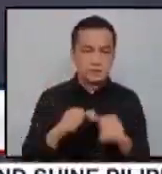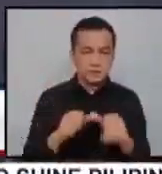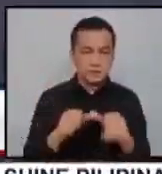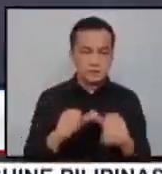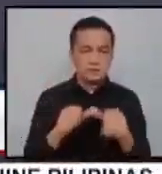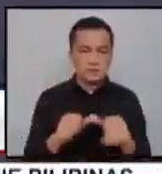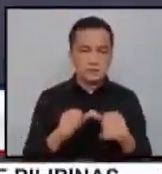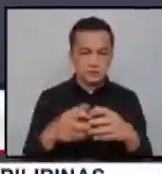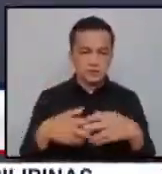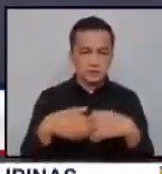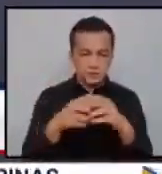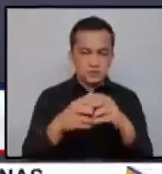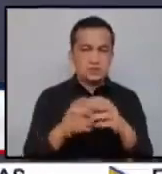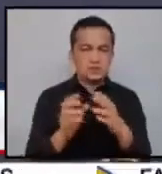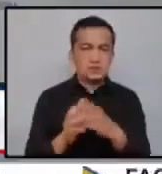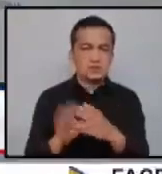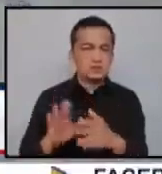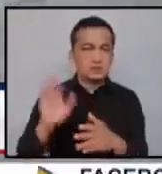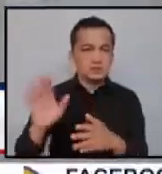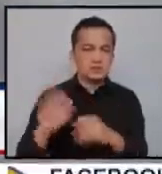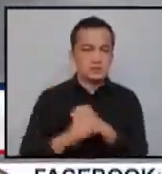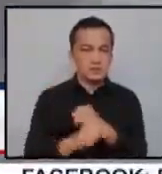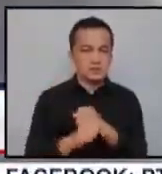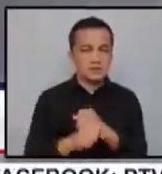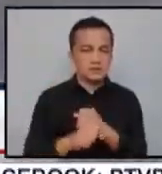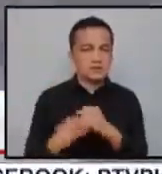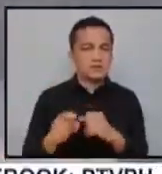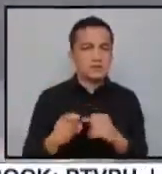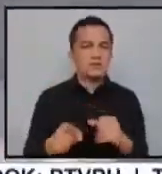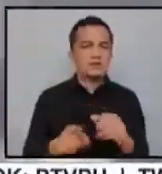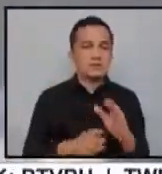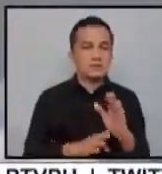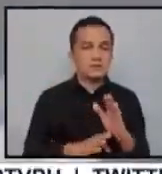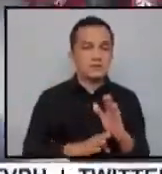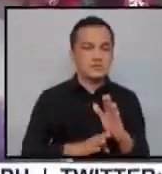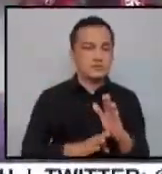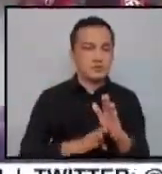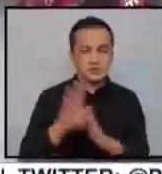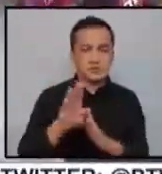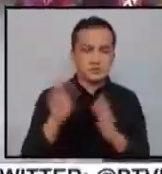ng lungsod sa kanilang adhikaing mapaunlad ang kanilang serbisyo sa taong bayan.